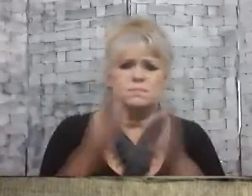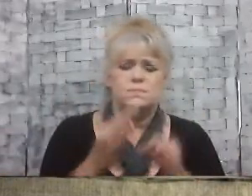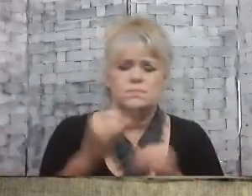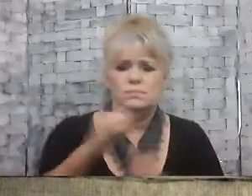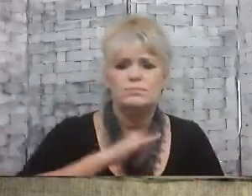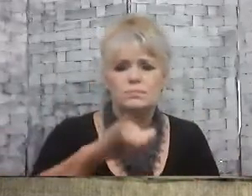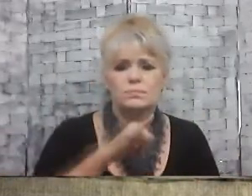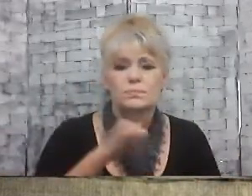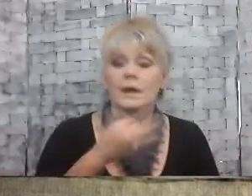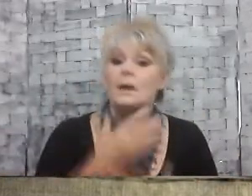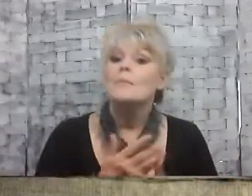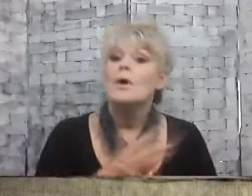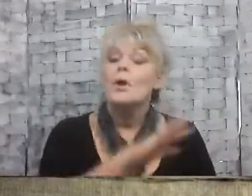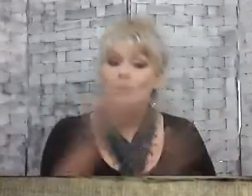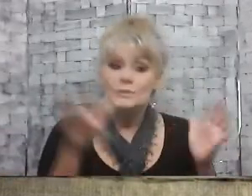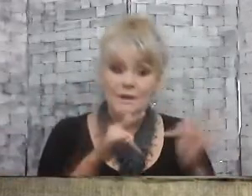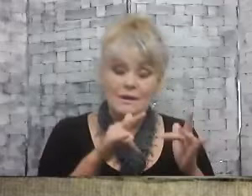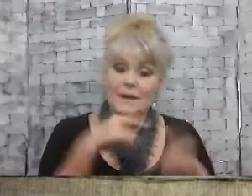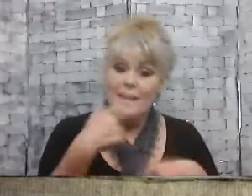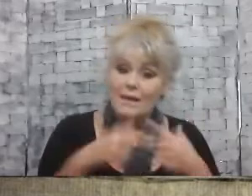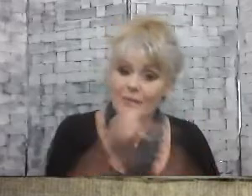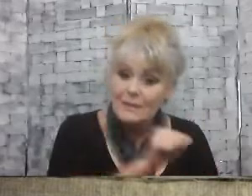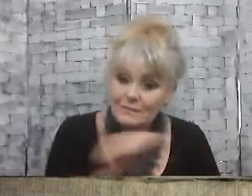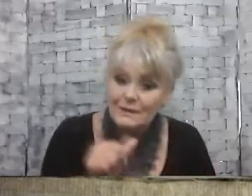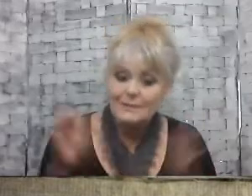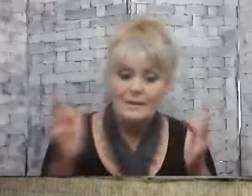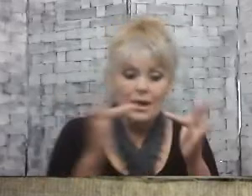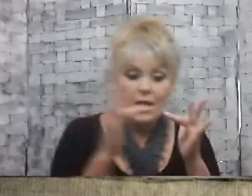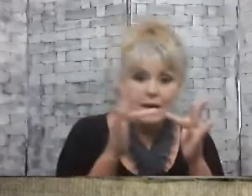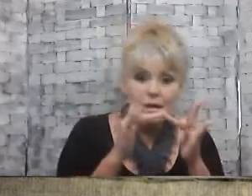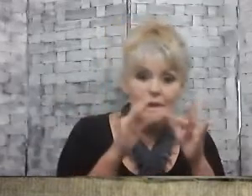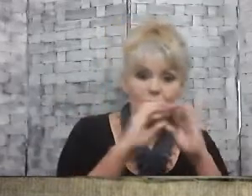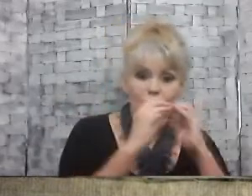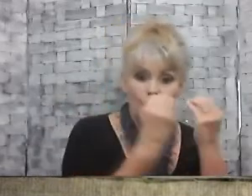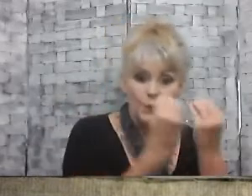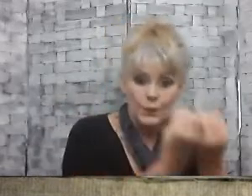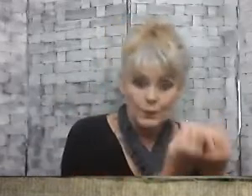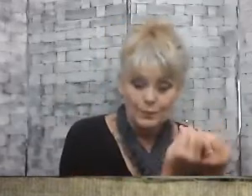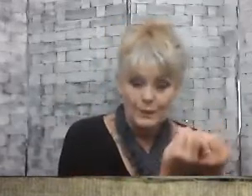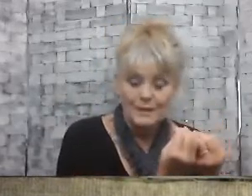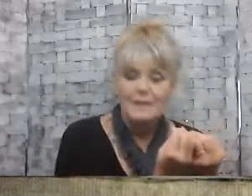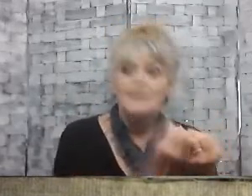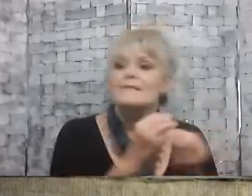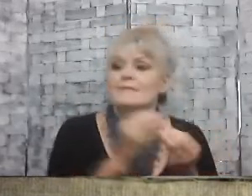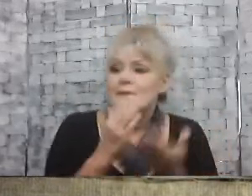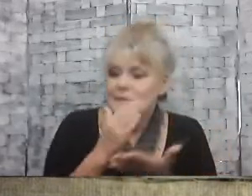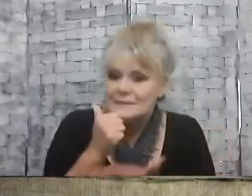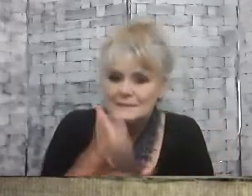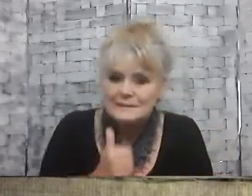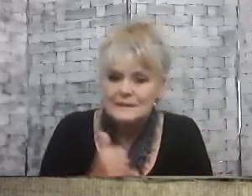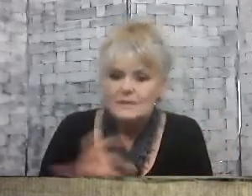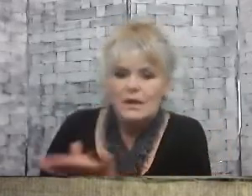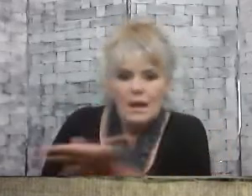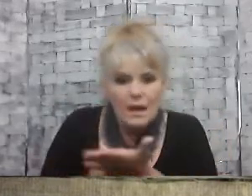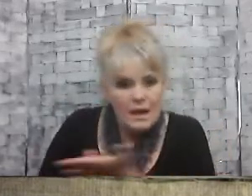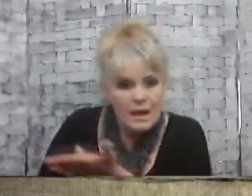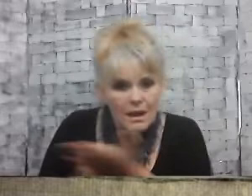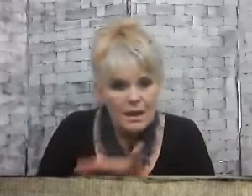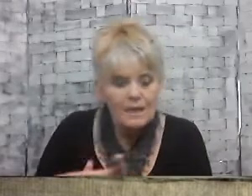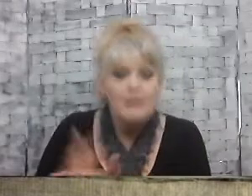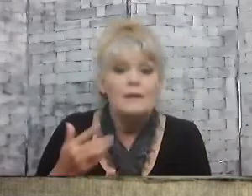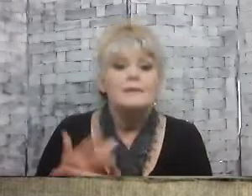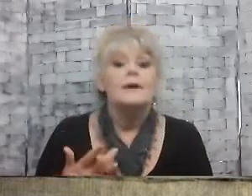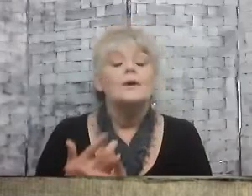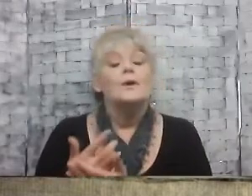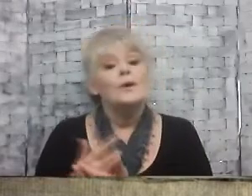ons gaan elke week een online groepie hê, wat gaan vertel, en ek wil jou nou uitnooi. Moet nie vir ons lachie, lach